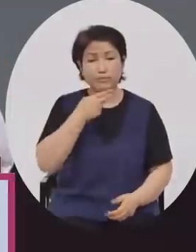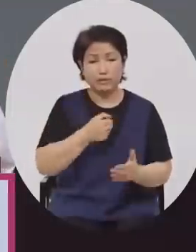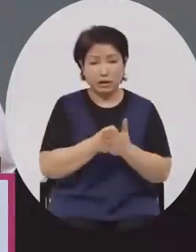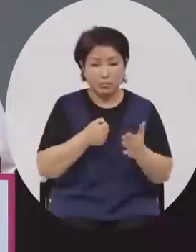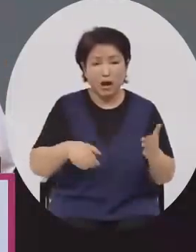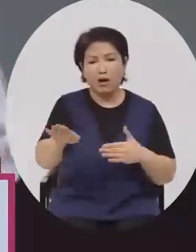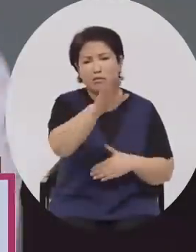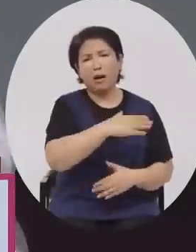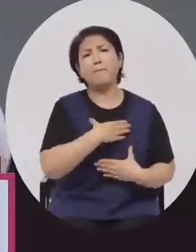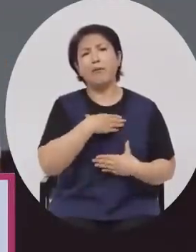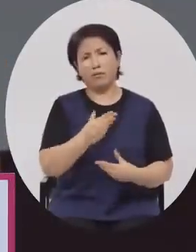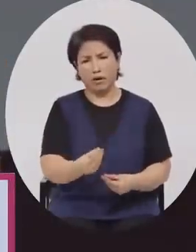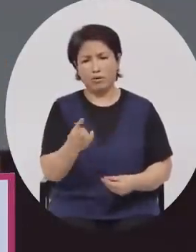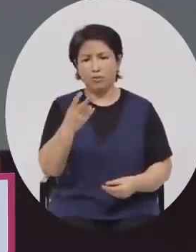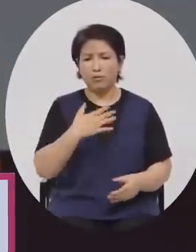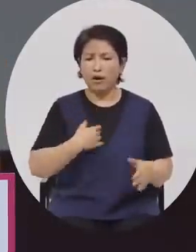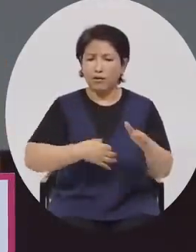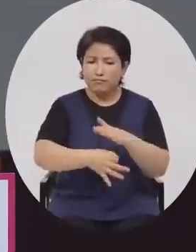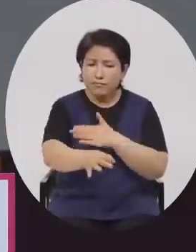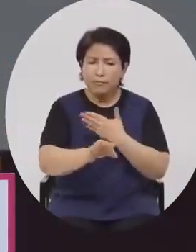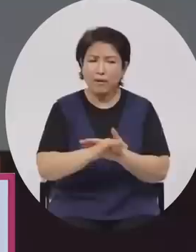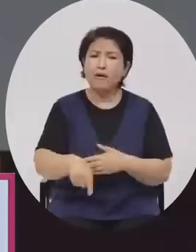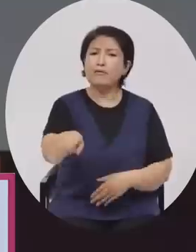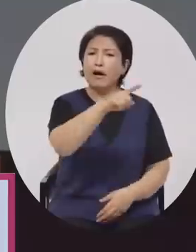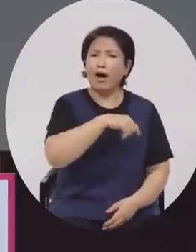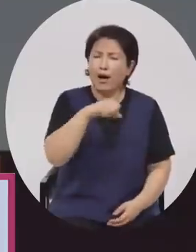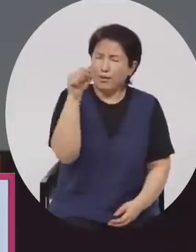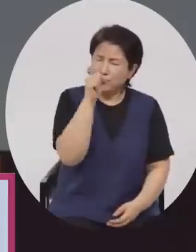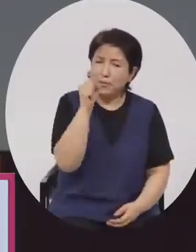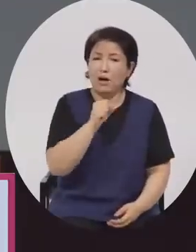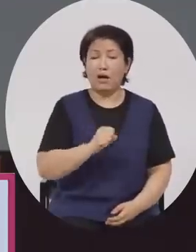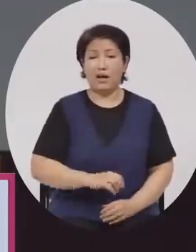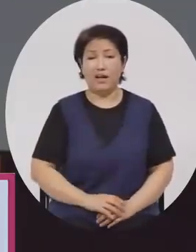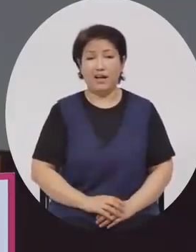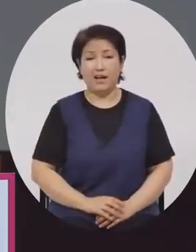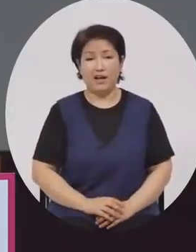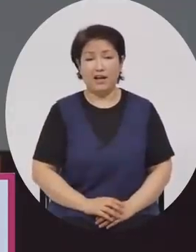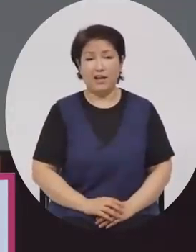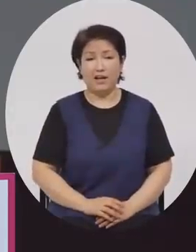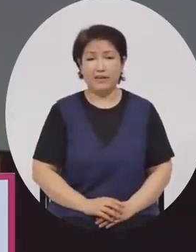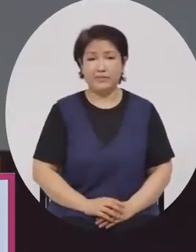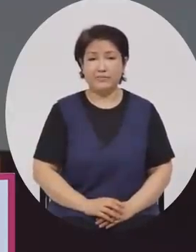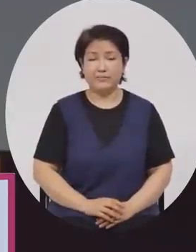먹을 수 있어. 거기다 술값까지 내줘봐. 그것도 더 좋은 게 어디 있어.